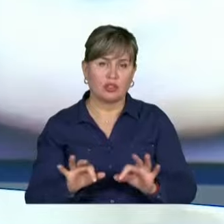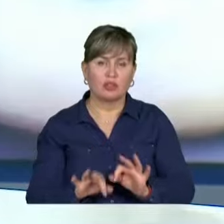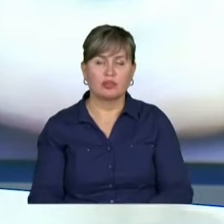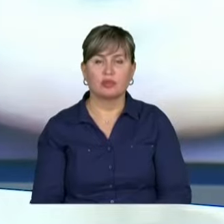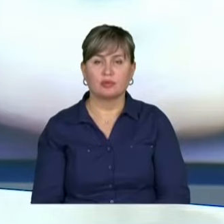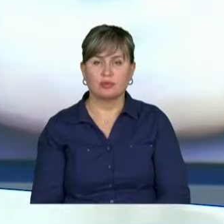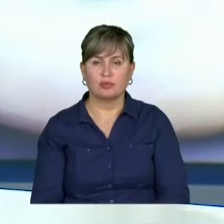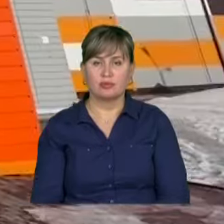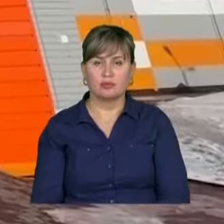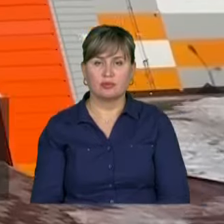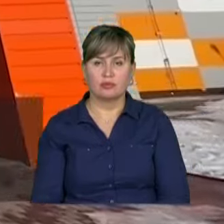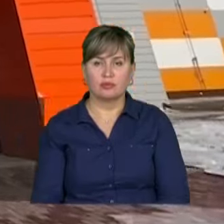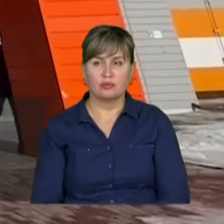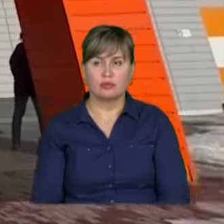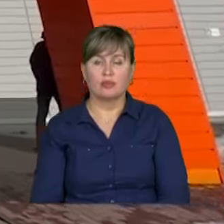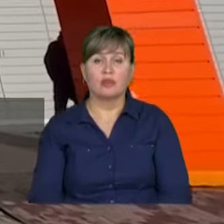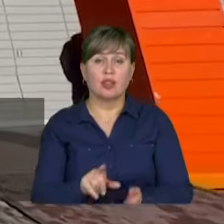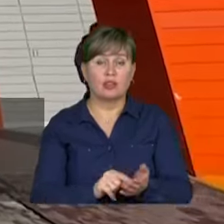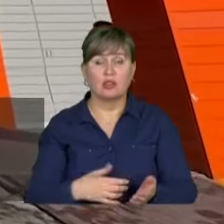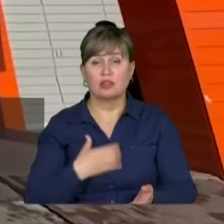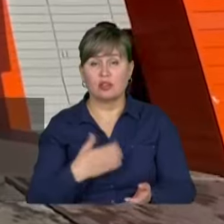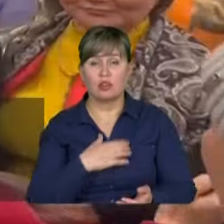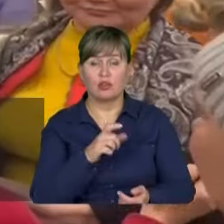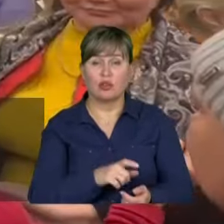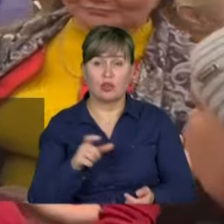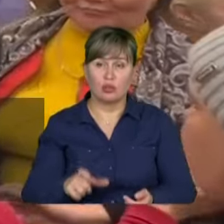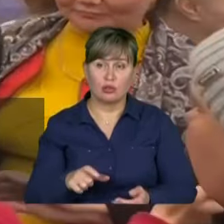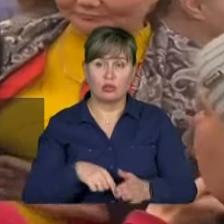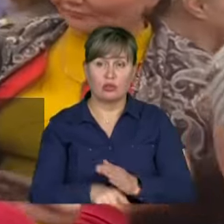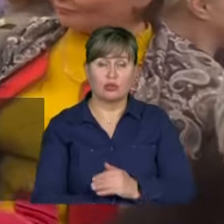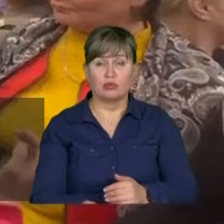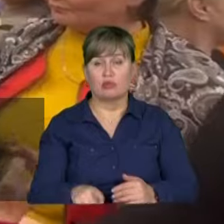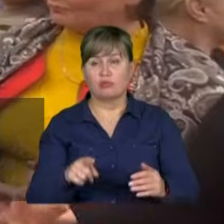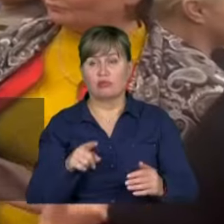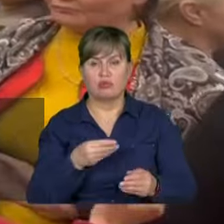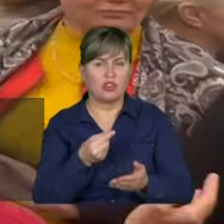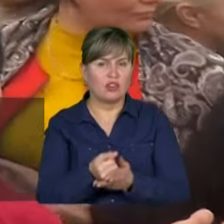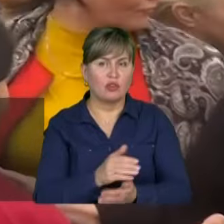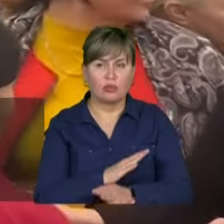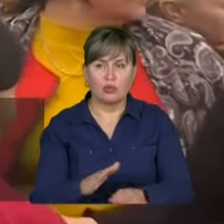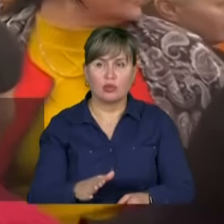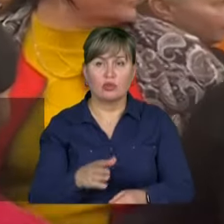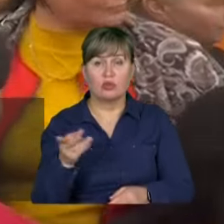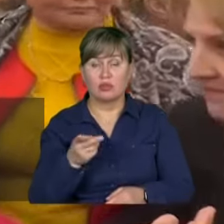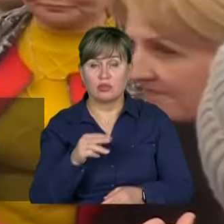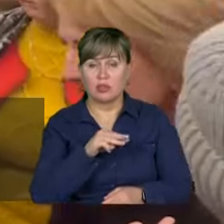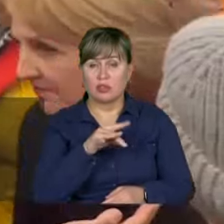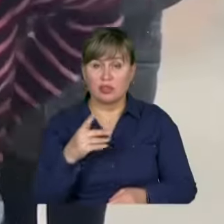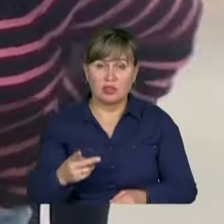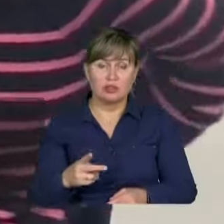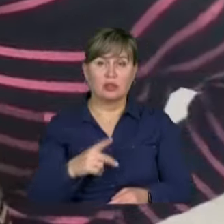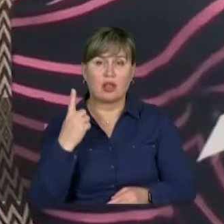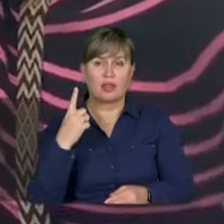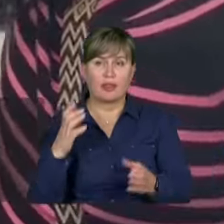Ралбаев. Пенсионку и страховку сотрудникам гипермаркета и мини-маркета не выплачивают. Оба торговых объекта принадлежат